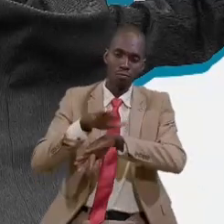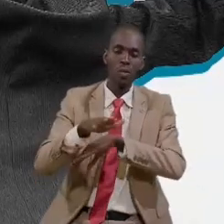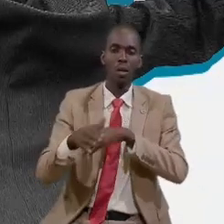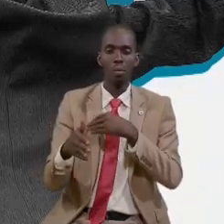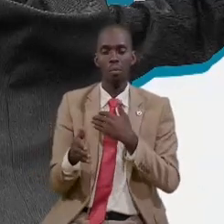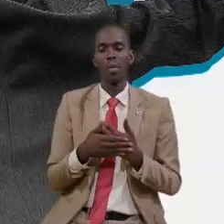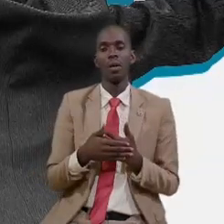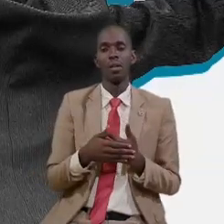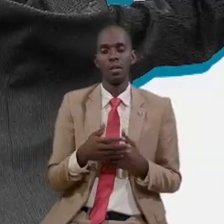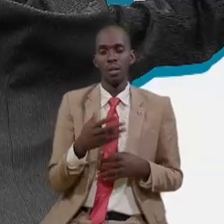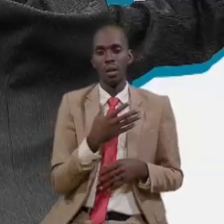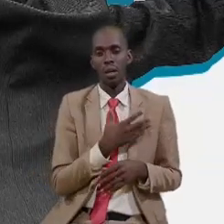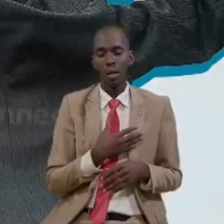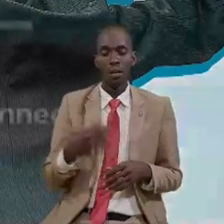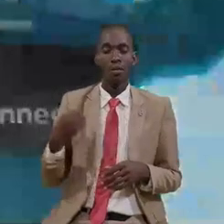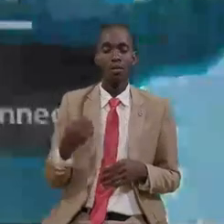et votre adresse